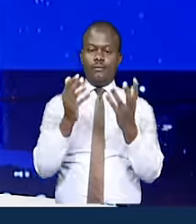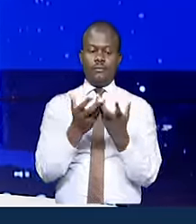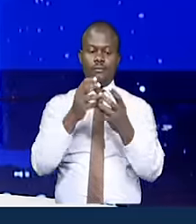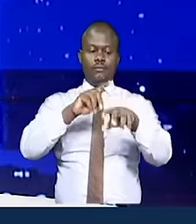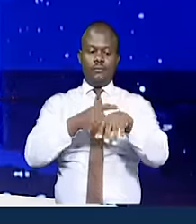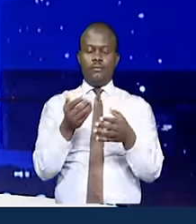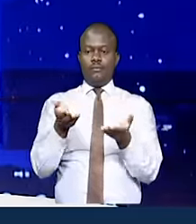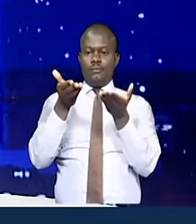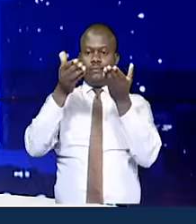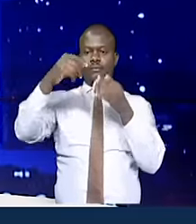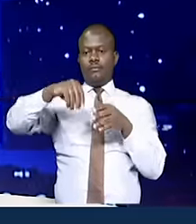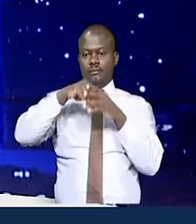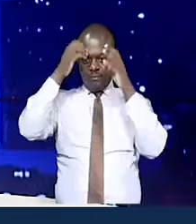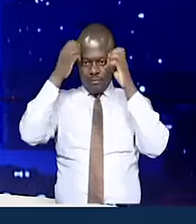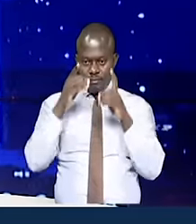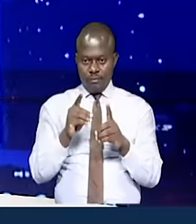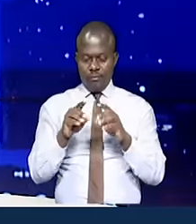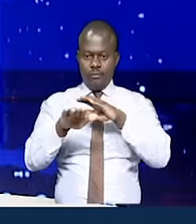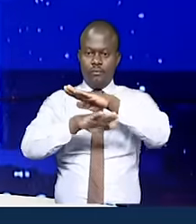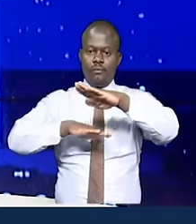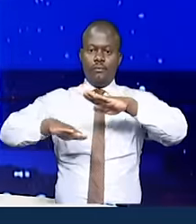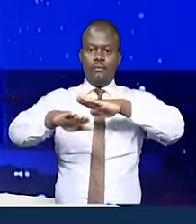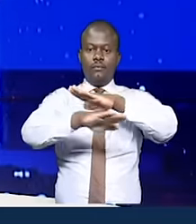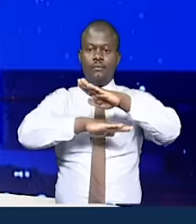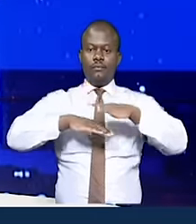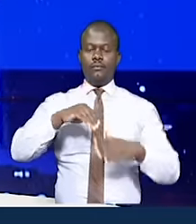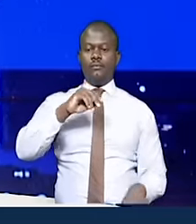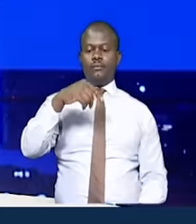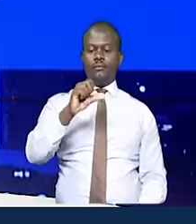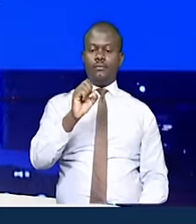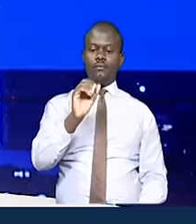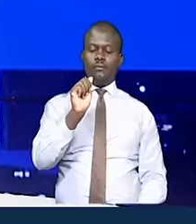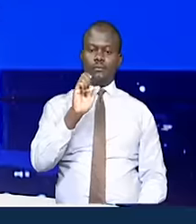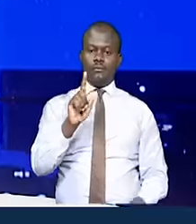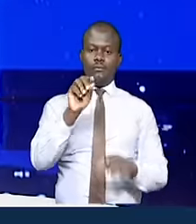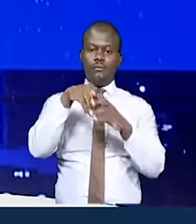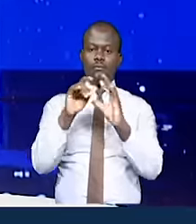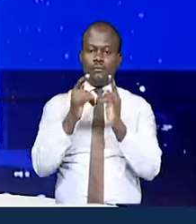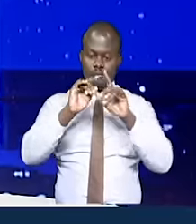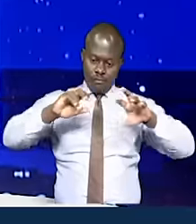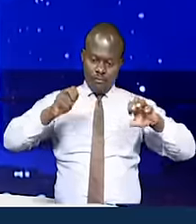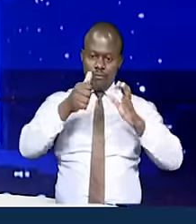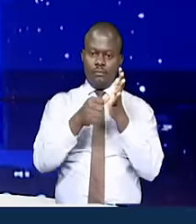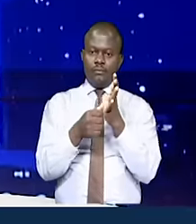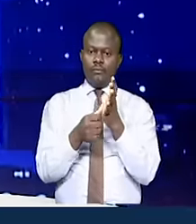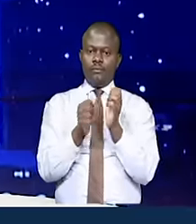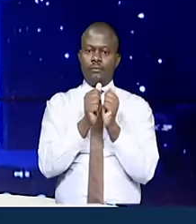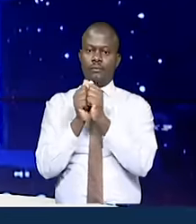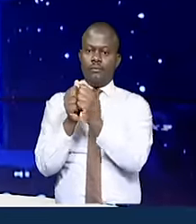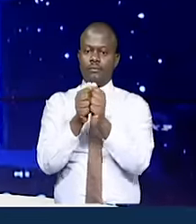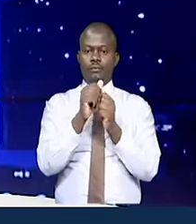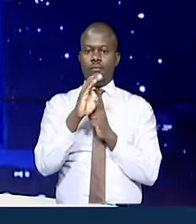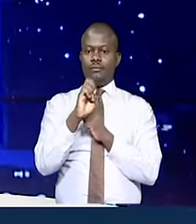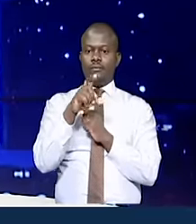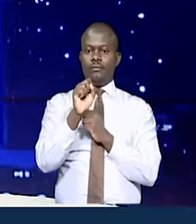mu kuzamura ireme ry'uburezi bw'ibanze. Mugenzi wacu Pasco Buhura rero yagiye mu nama yigaga kuri iki kibazo ari kumwe na